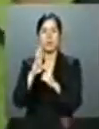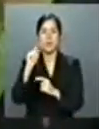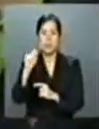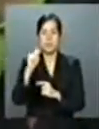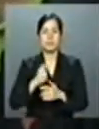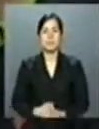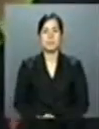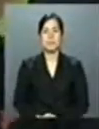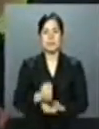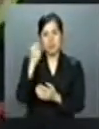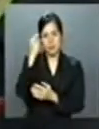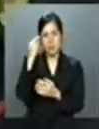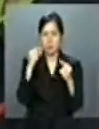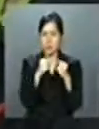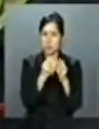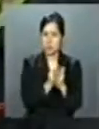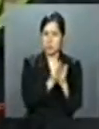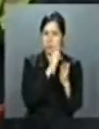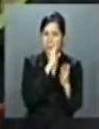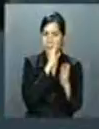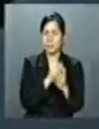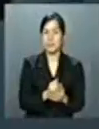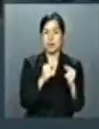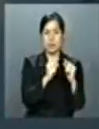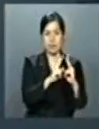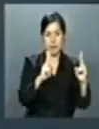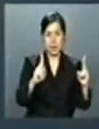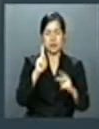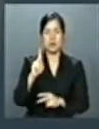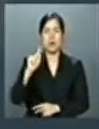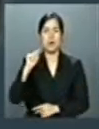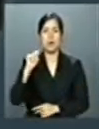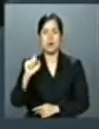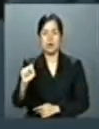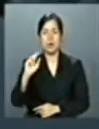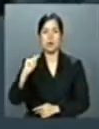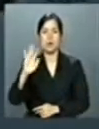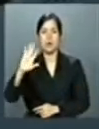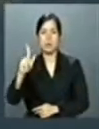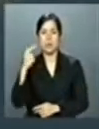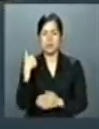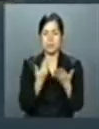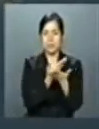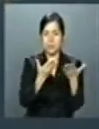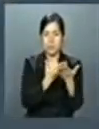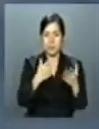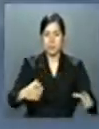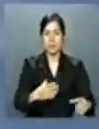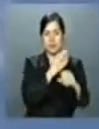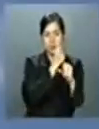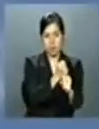ว่าจะได้ข้อสรุปในที่ประชุมคณะกรรมการกสทช22สิงหาคมนี้และจะมีผลทางกฎหมายในเดือนกันยายน